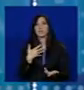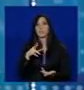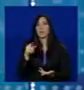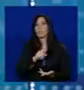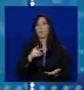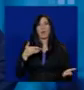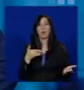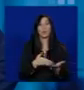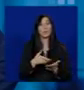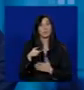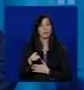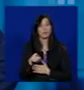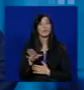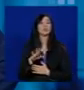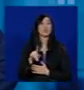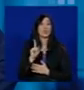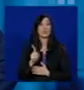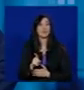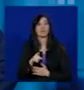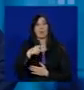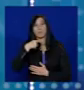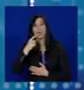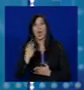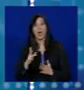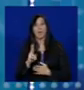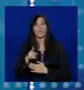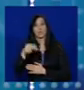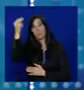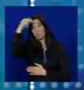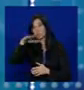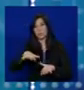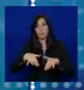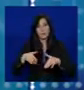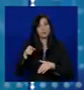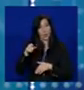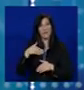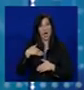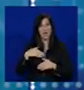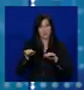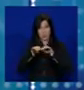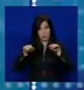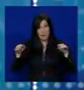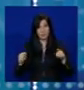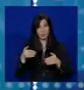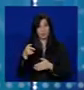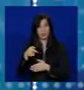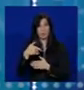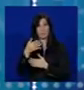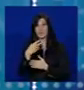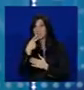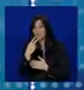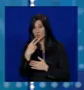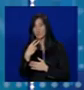не е аргумент това и ще трябва да я произнесете, ако влезете в българския парламент. И тогава аз от трибуната тук пред зрителите казвам, ще ви